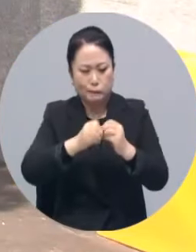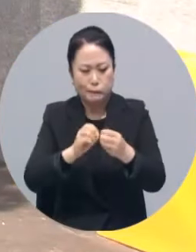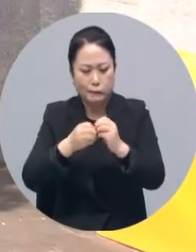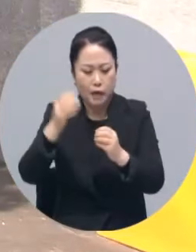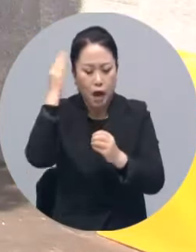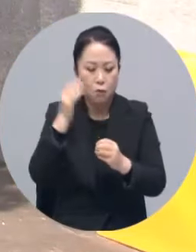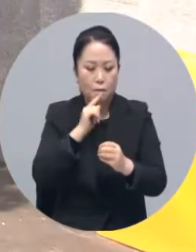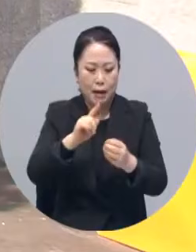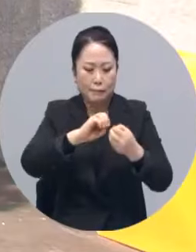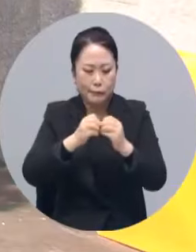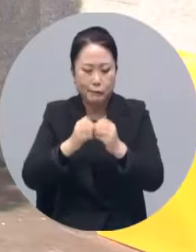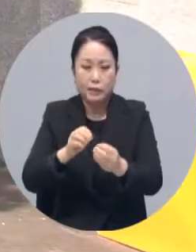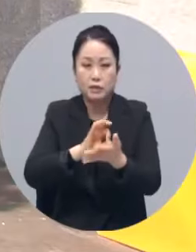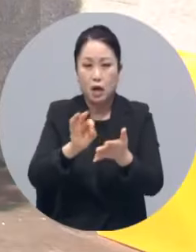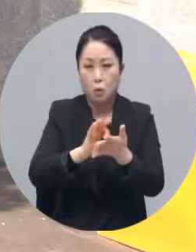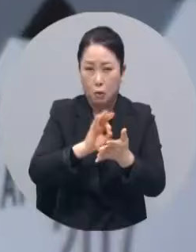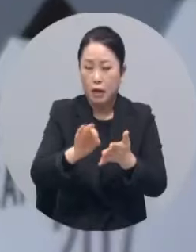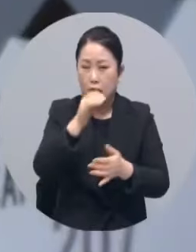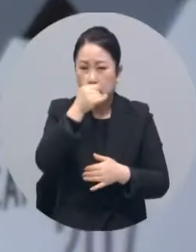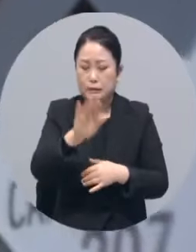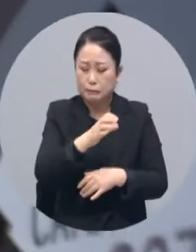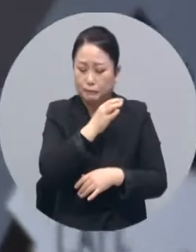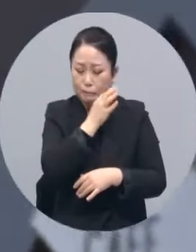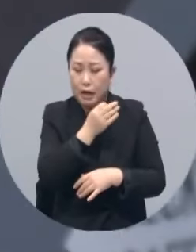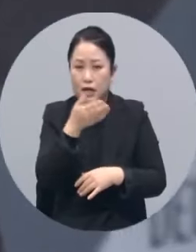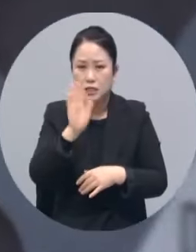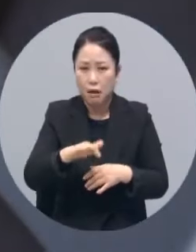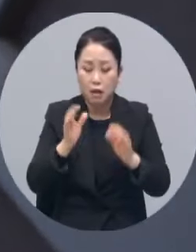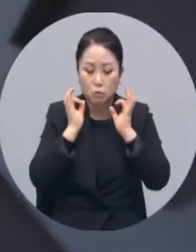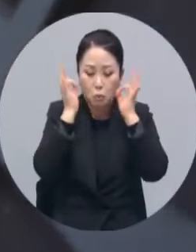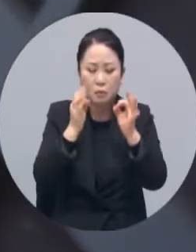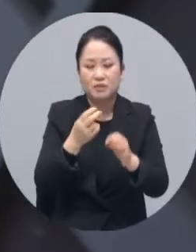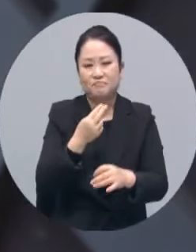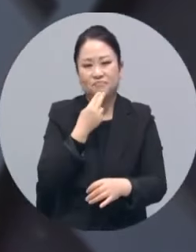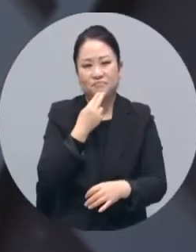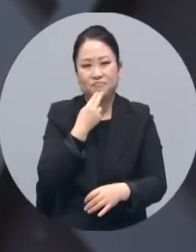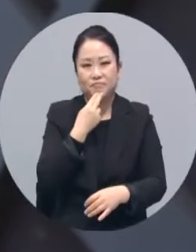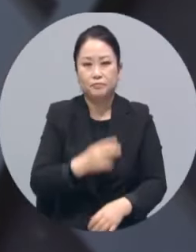위한 부산시의 노력은 여전히 보이지 않고 있습니다. MBC 뉴스 유태경입니다.